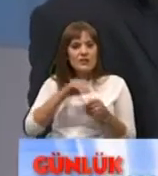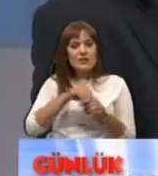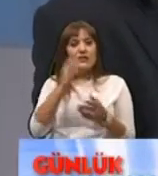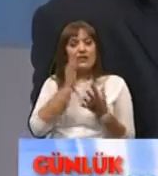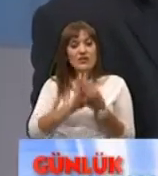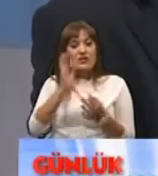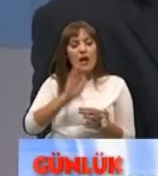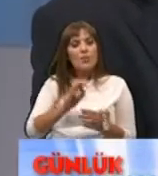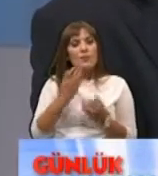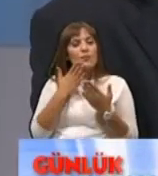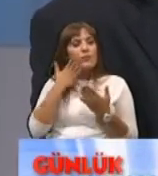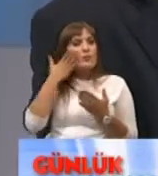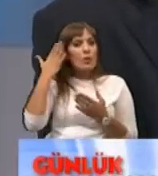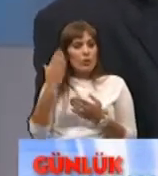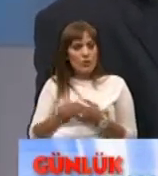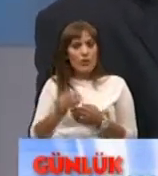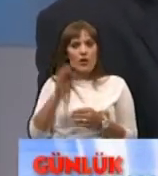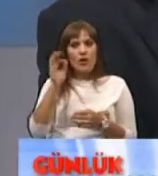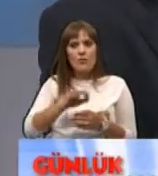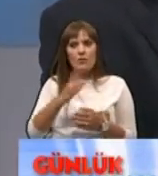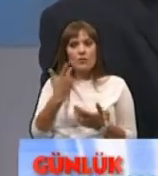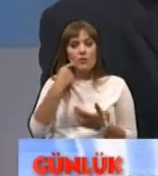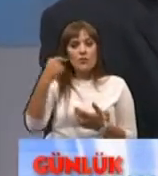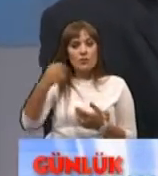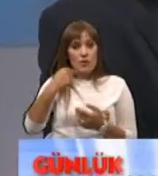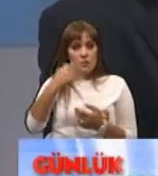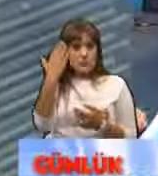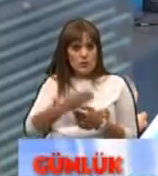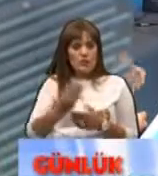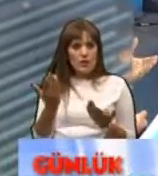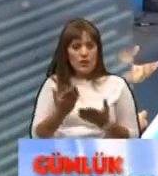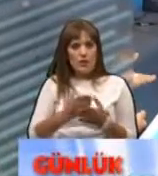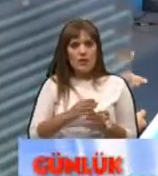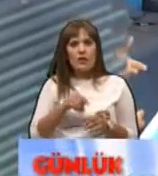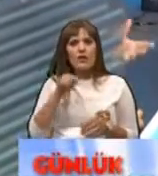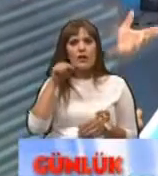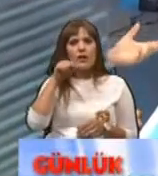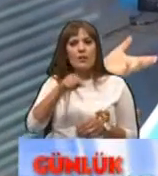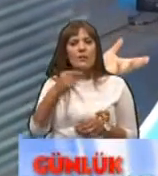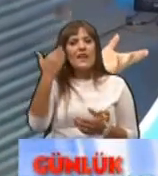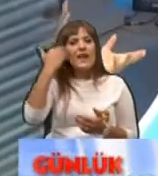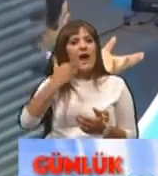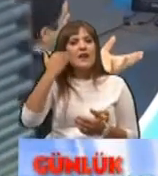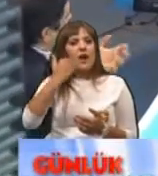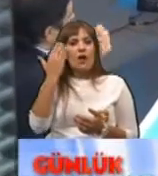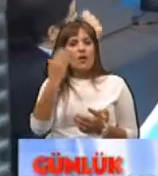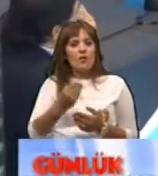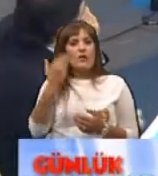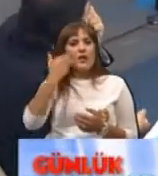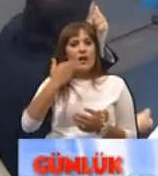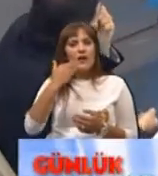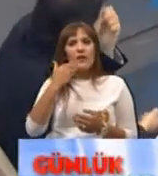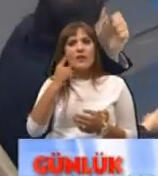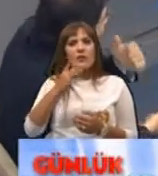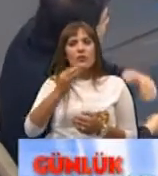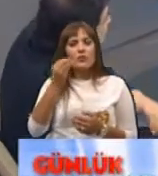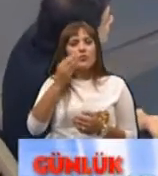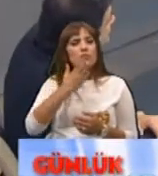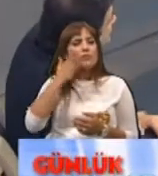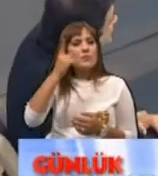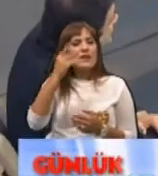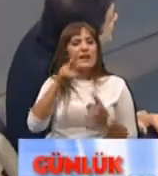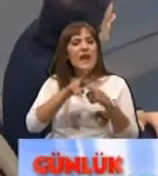hem dolgunluk olur cildinde hem uyarılmış oluyor o bölgeler öyle mi? Bir yara oluşturuyor. Yara oluşturuyor. Yüzeyel bir yara. Vücut